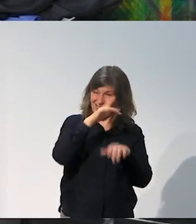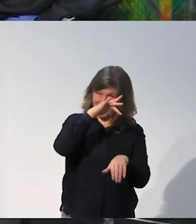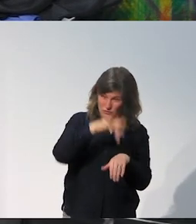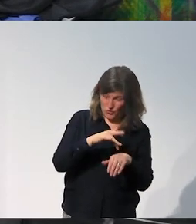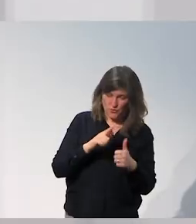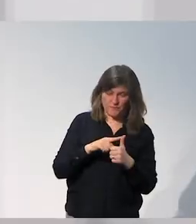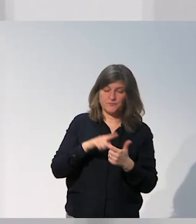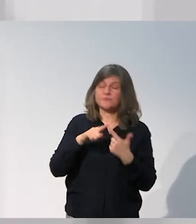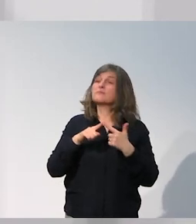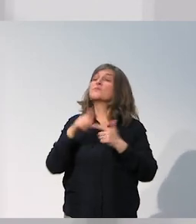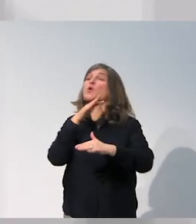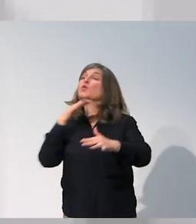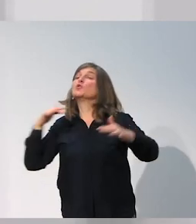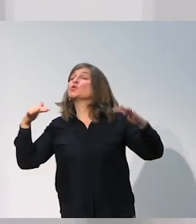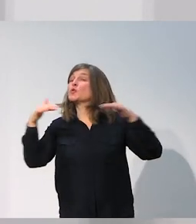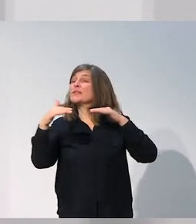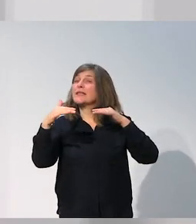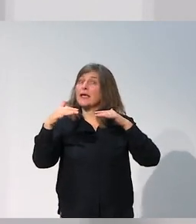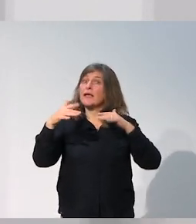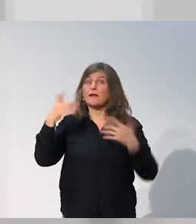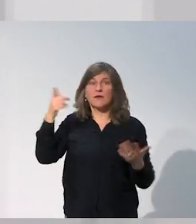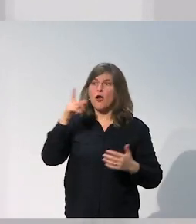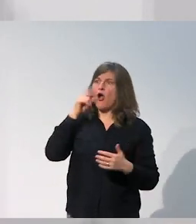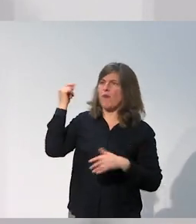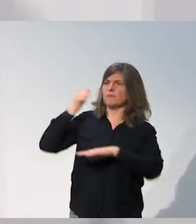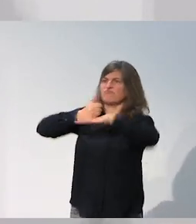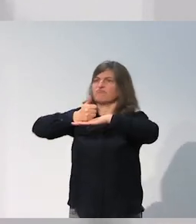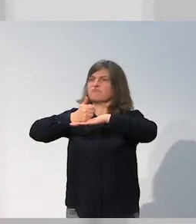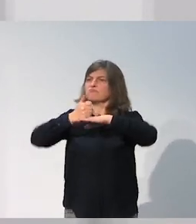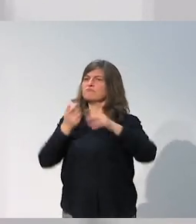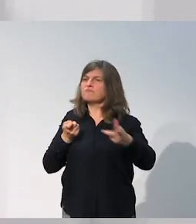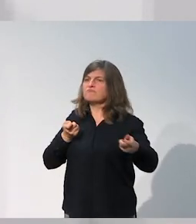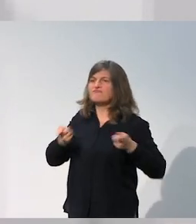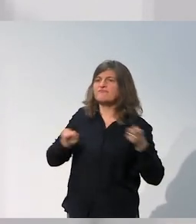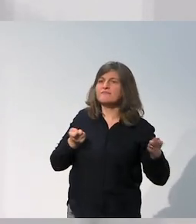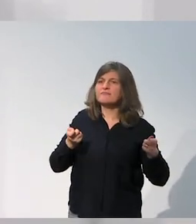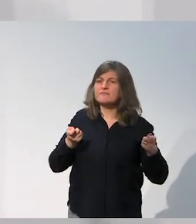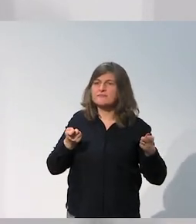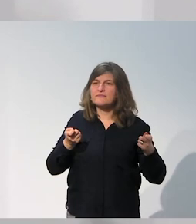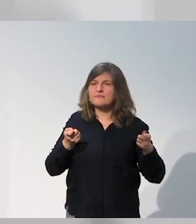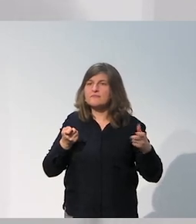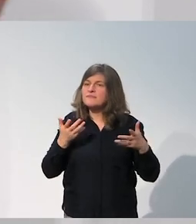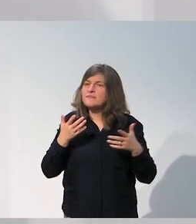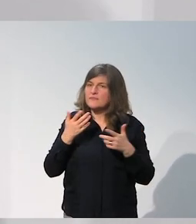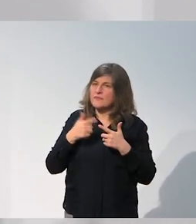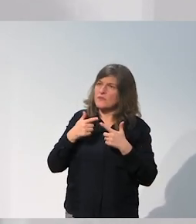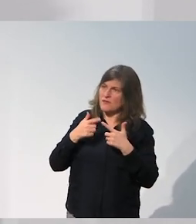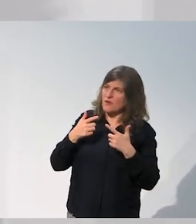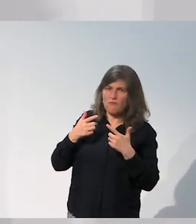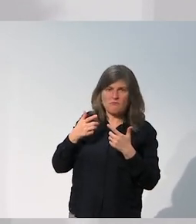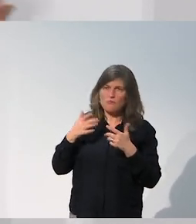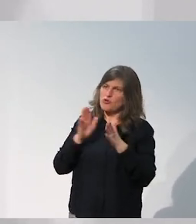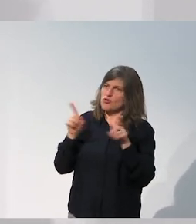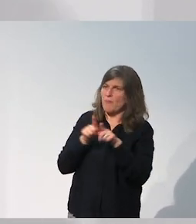société très, on va dire, patriarcale, hein, dans laquelle éventuellement souvent la position de l'homme était inscrite